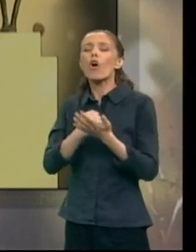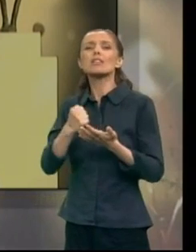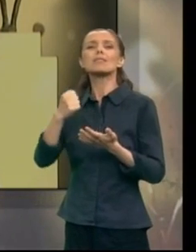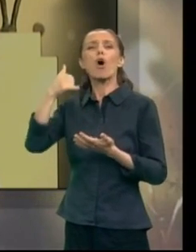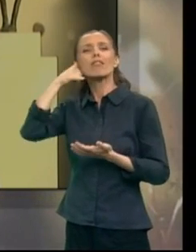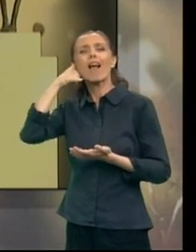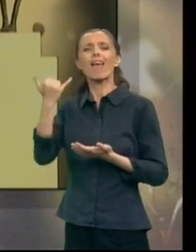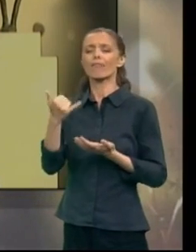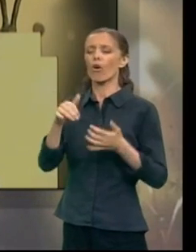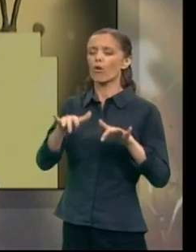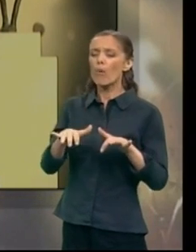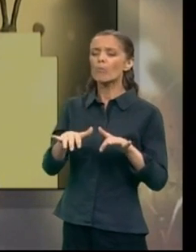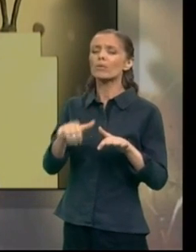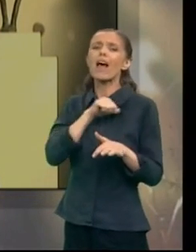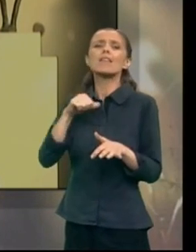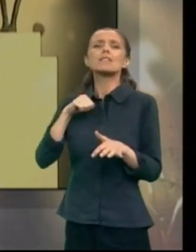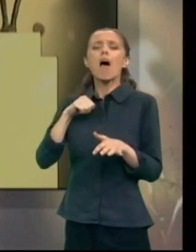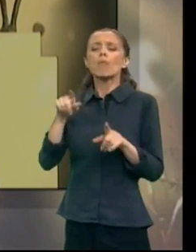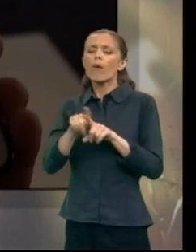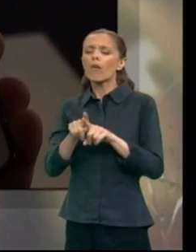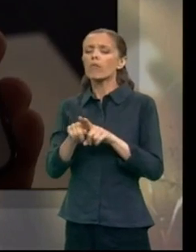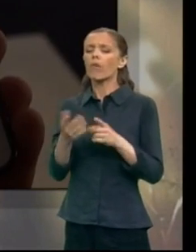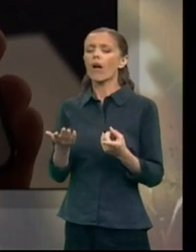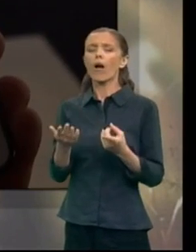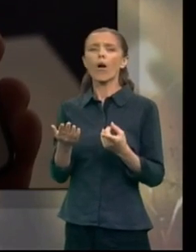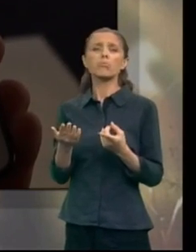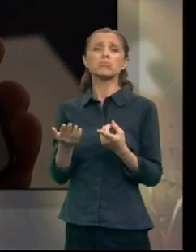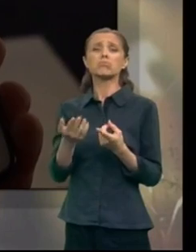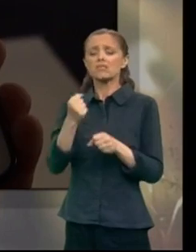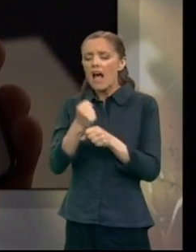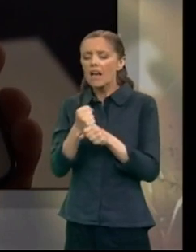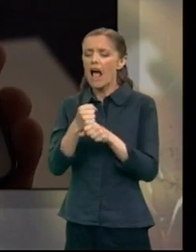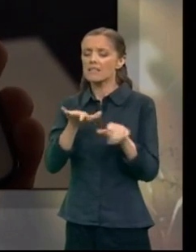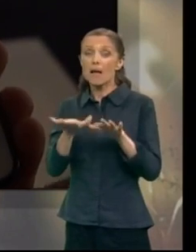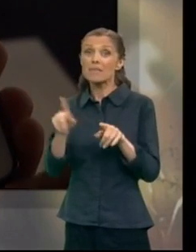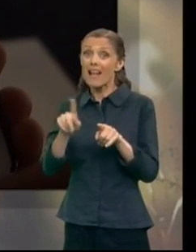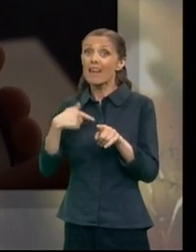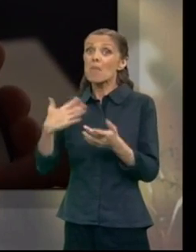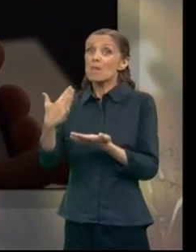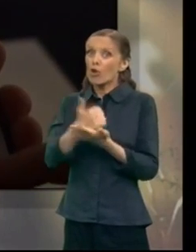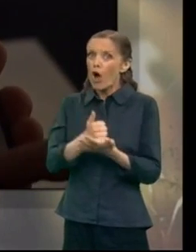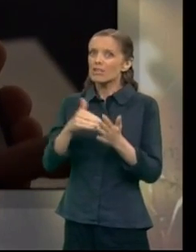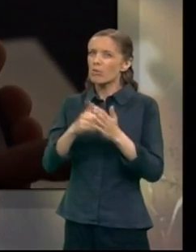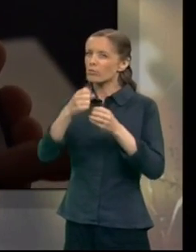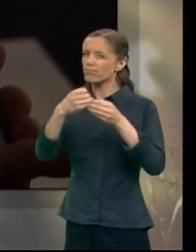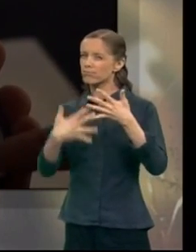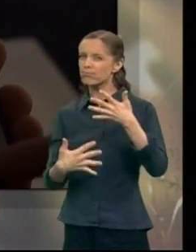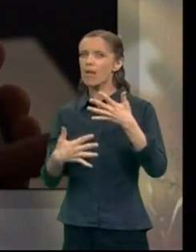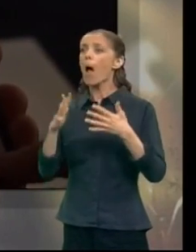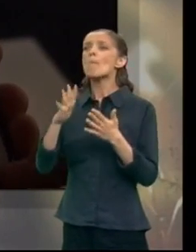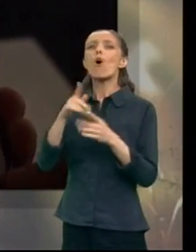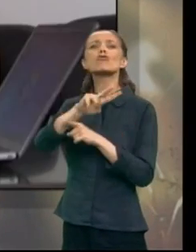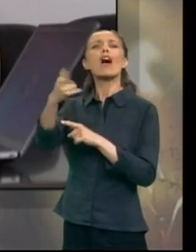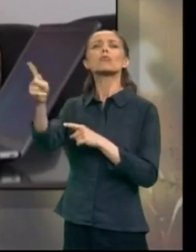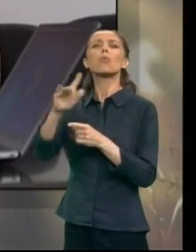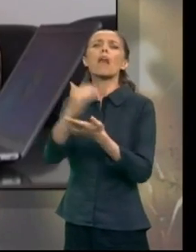kao sredstvo samo za neki rad i pisanje, već za sve ostalo što možda drugi ne koriste u